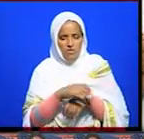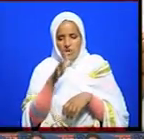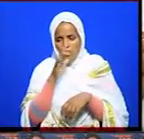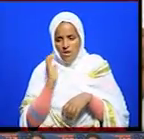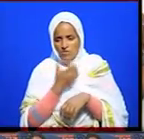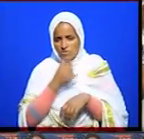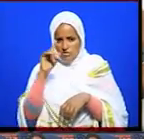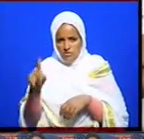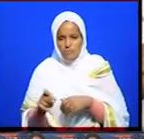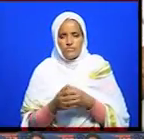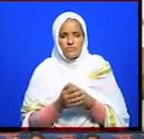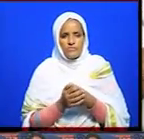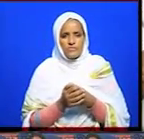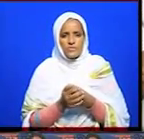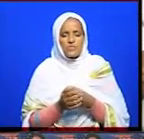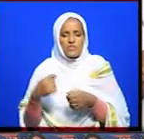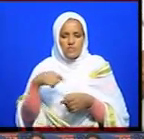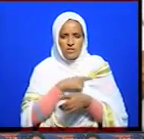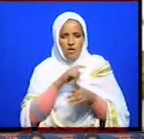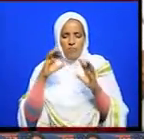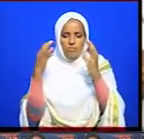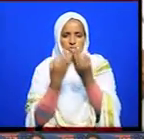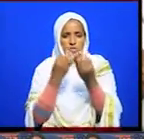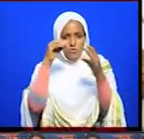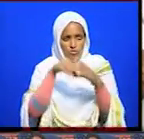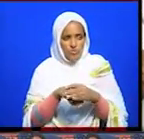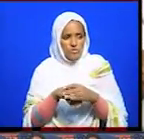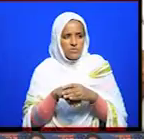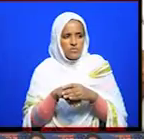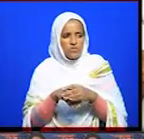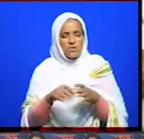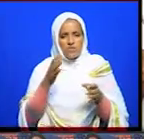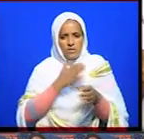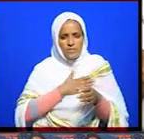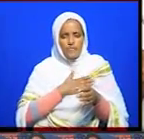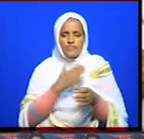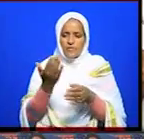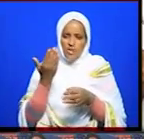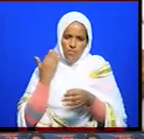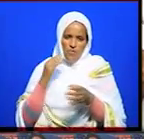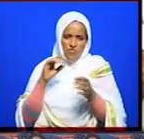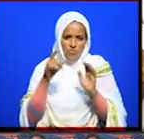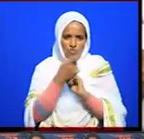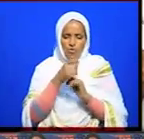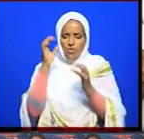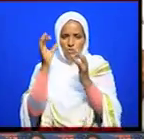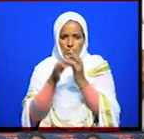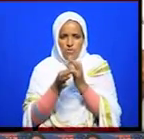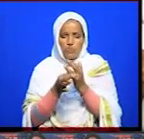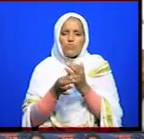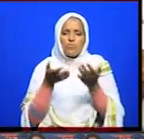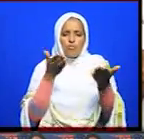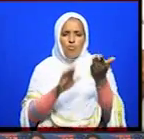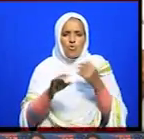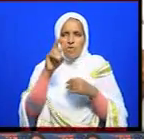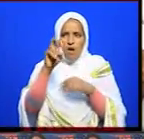ይመስላል? ከእናታችንን ጀምር። ያ ቤተሰብ እኔ ከበፊቱም ቢሆን